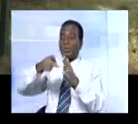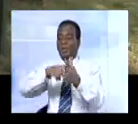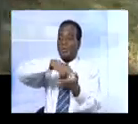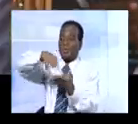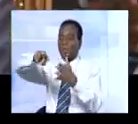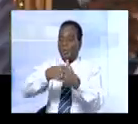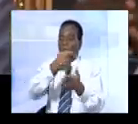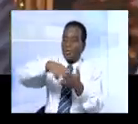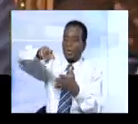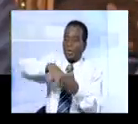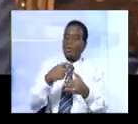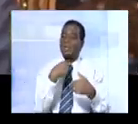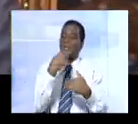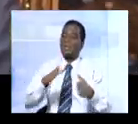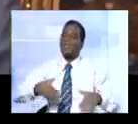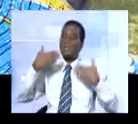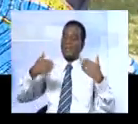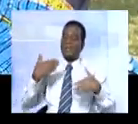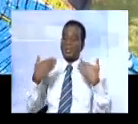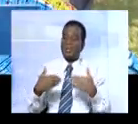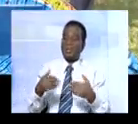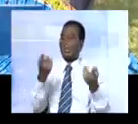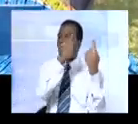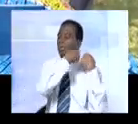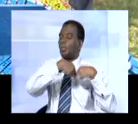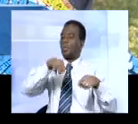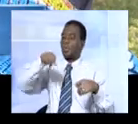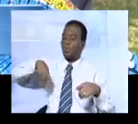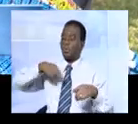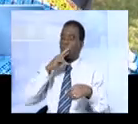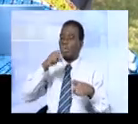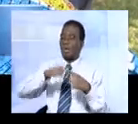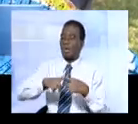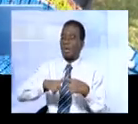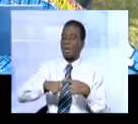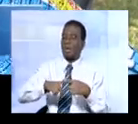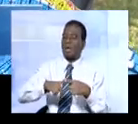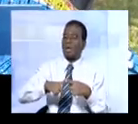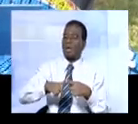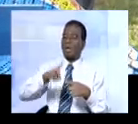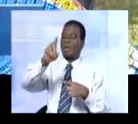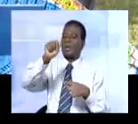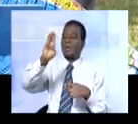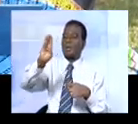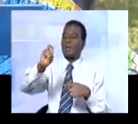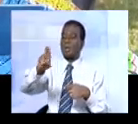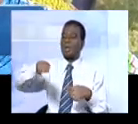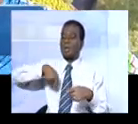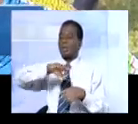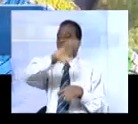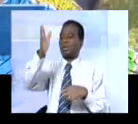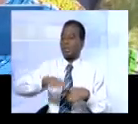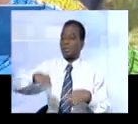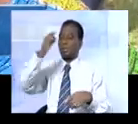leur reconnaissance au président du conseil régional. Depuis que nous sommes à Dabou, nous n'avons jamais bénéficié. C'est aujourd'hui que nous venons